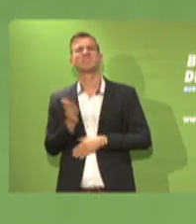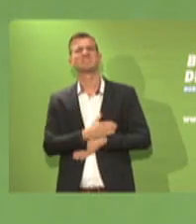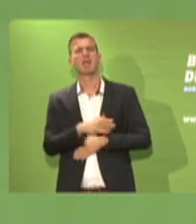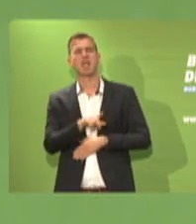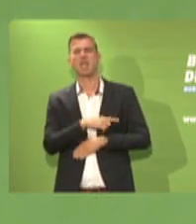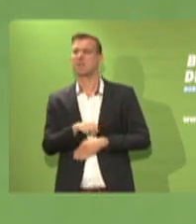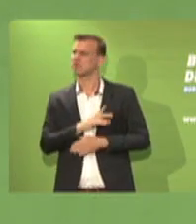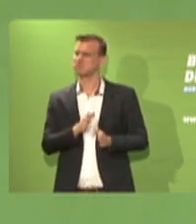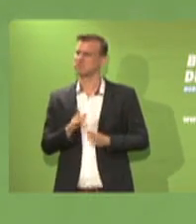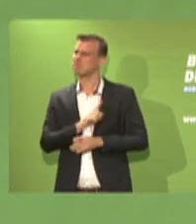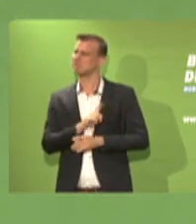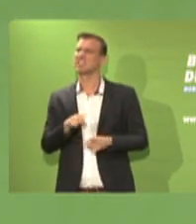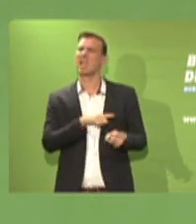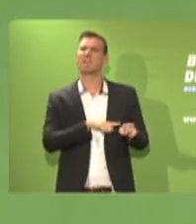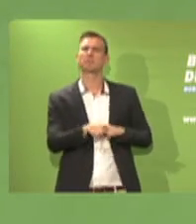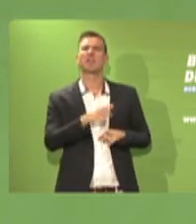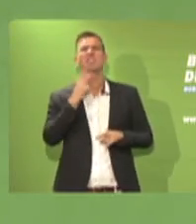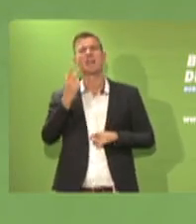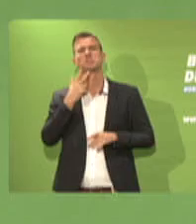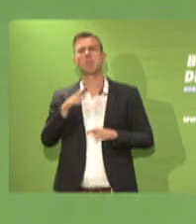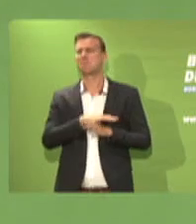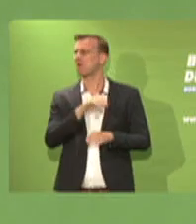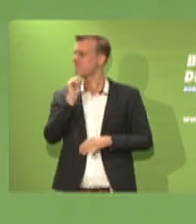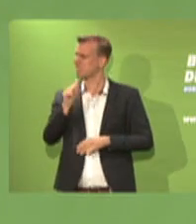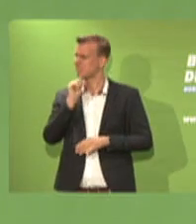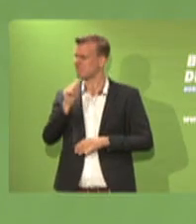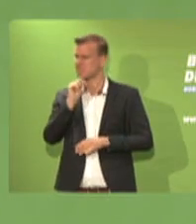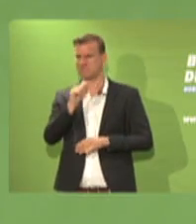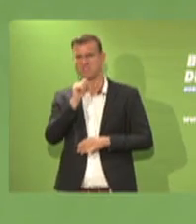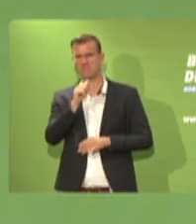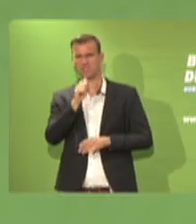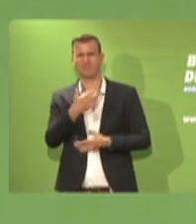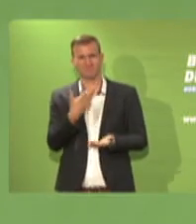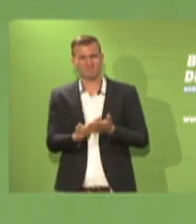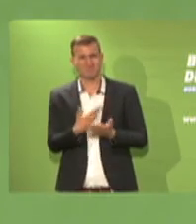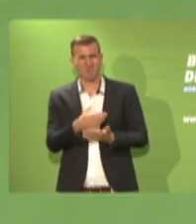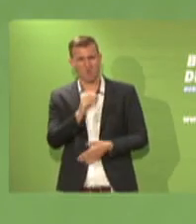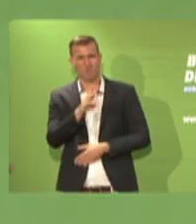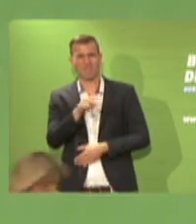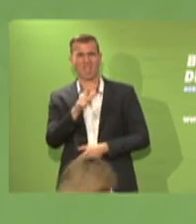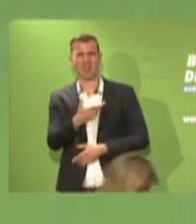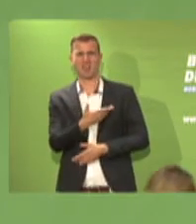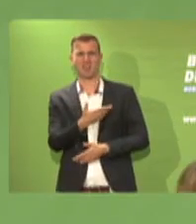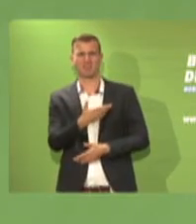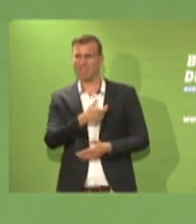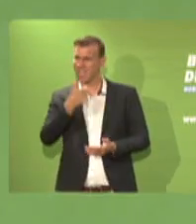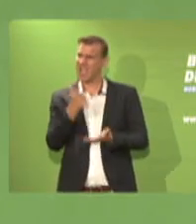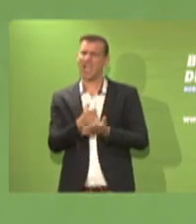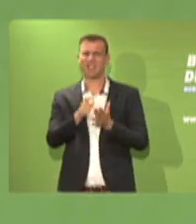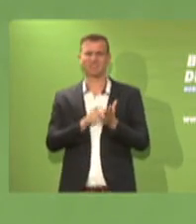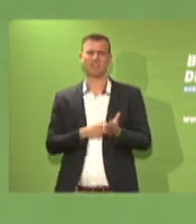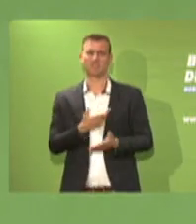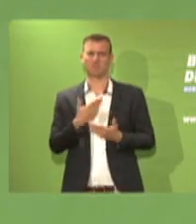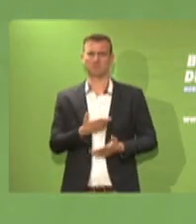sind, bis zur FDP, die keinen Nationalpark wollen. Das ist auch It's OWL. Das ist ein harter Faktor für